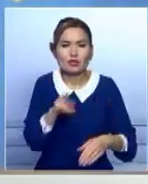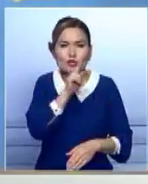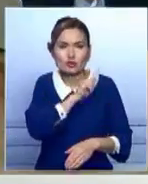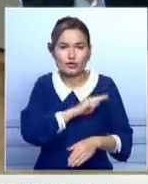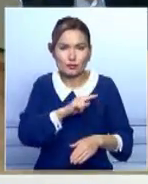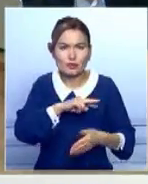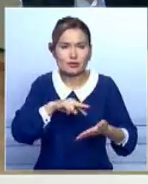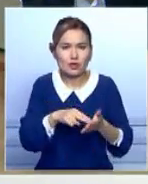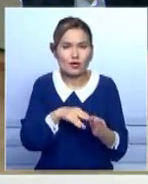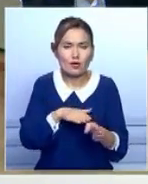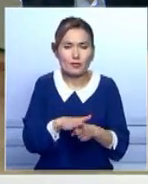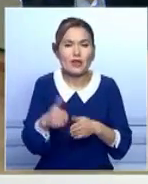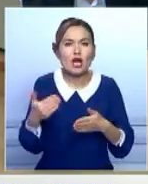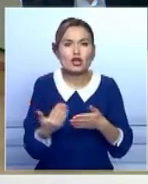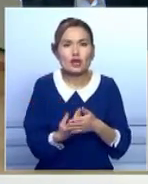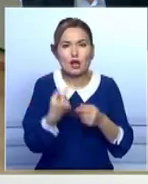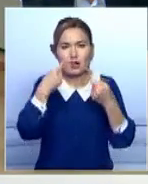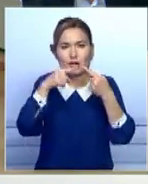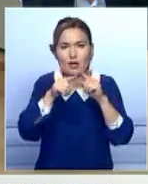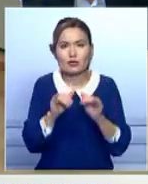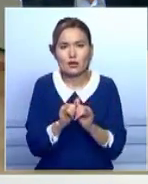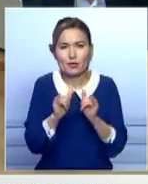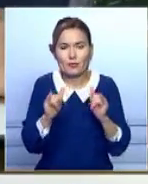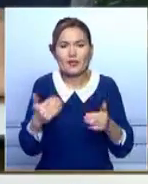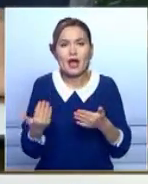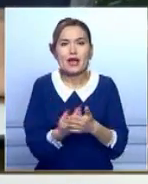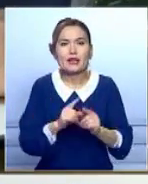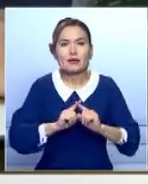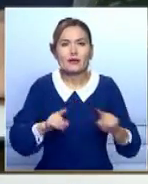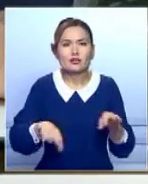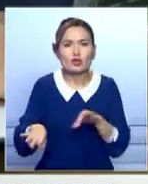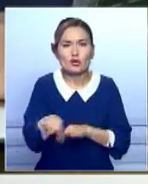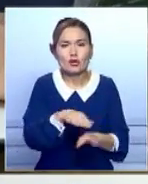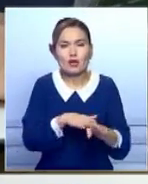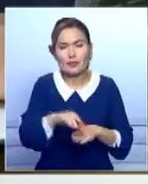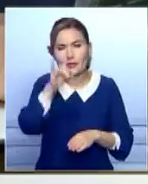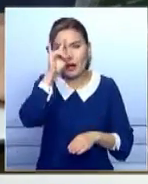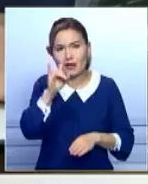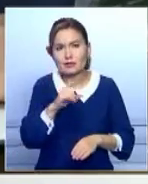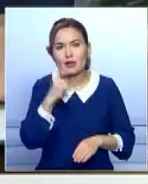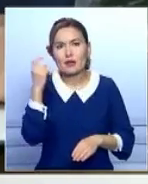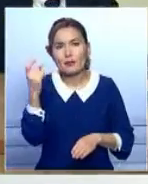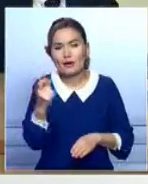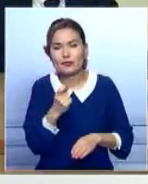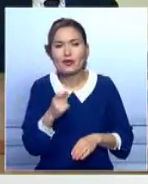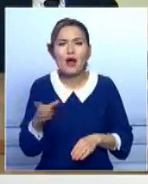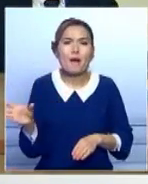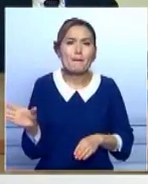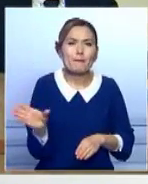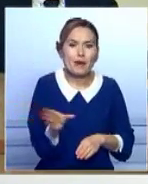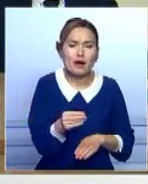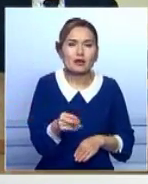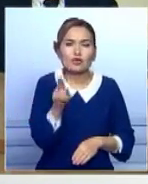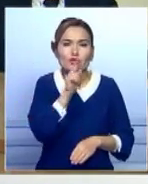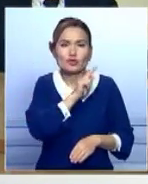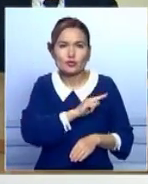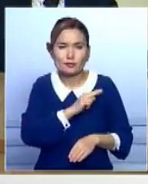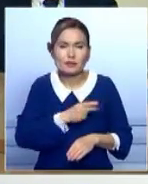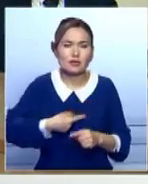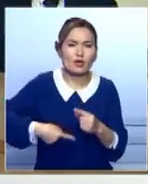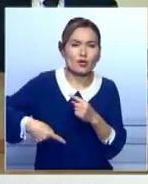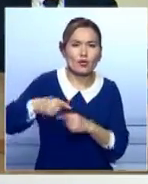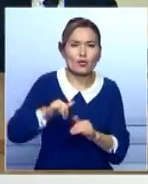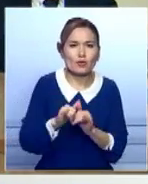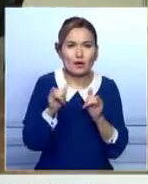отыр. Ол жаңа технологияларды дамыту арқылы инновациялық жобаларды отандық экономиканың барлық саласында қолданысқа енгізу.